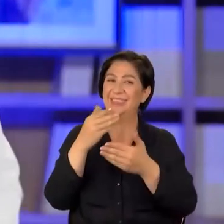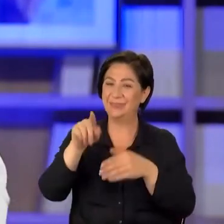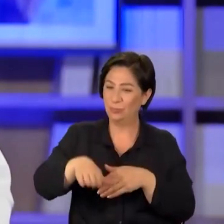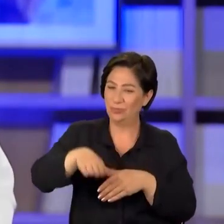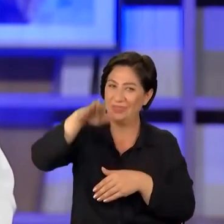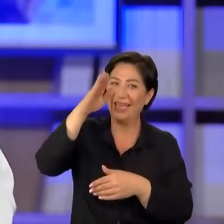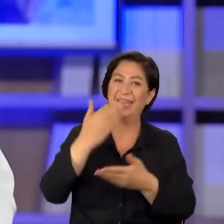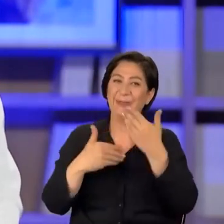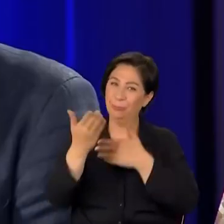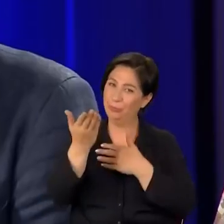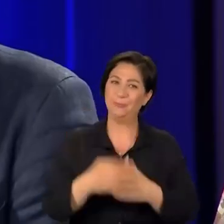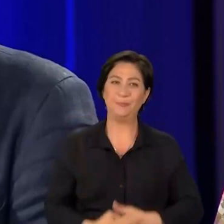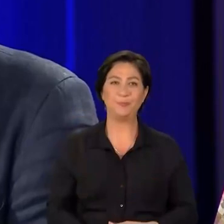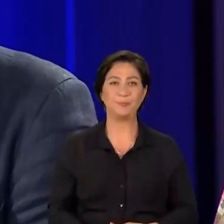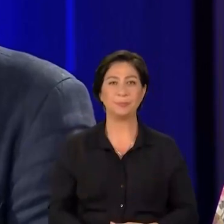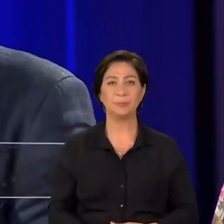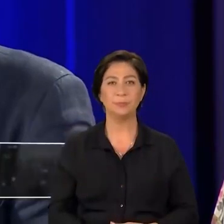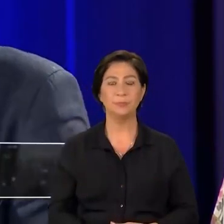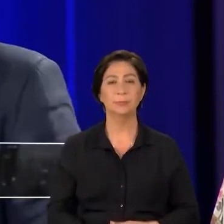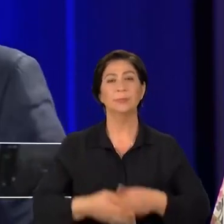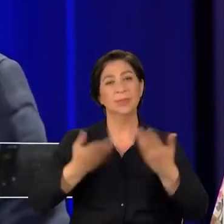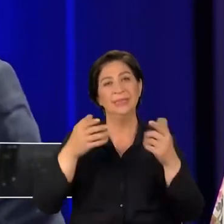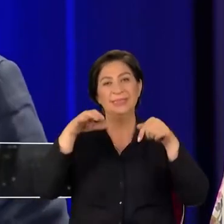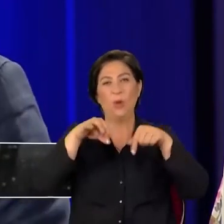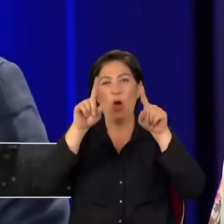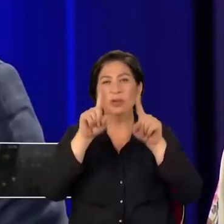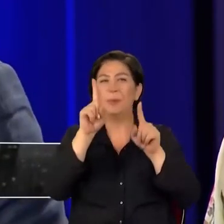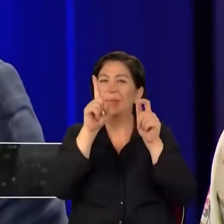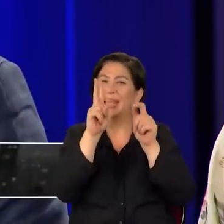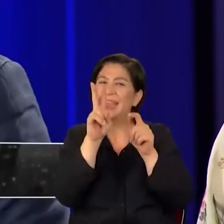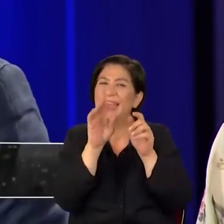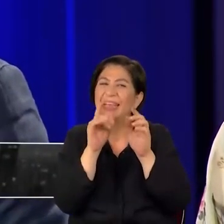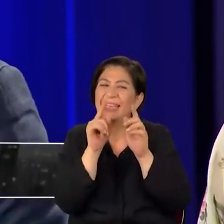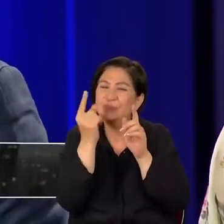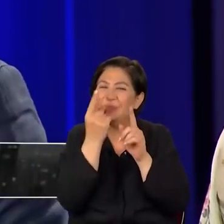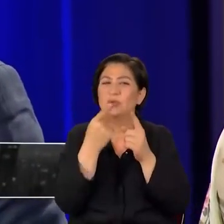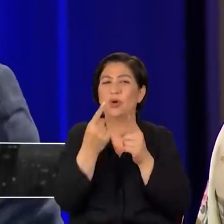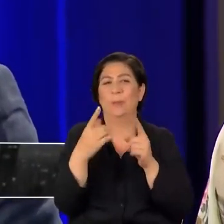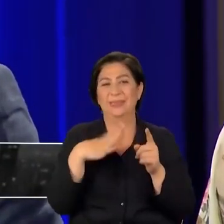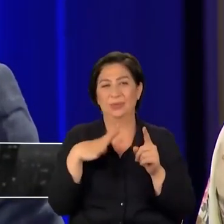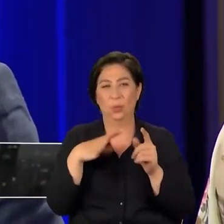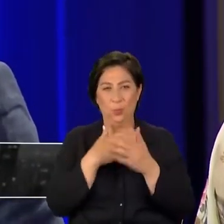başlayarak buyursunlar. Evet. Şimdi tabii önce bir iki noktaya temas etmek istiyorum.